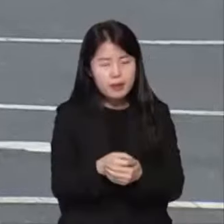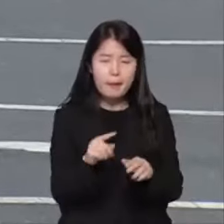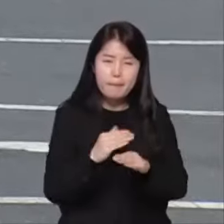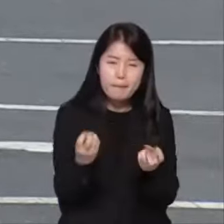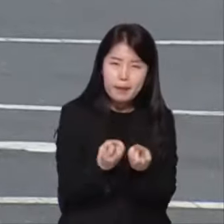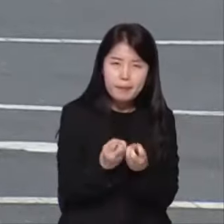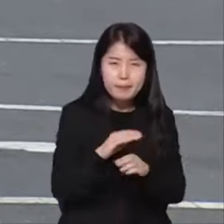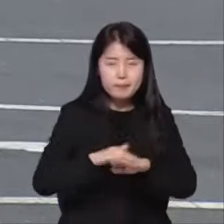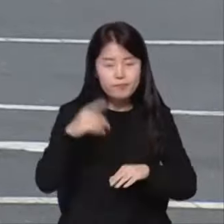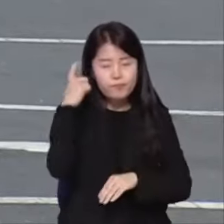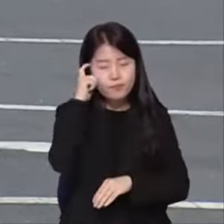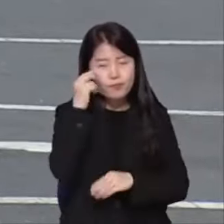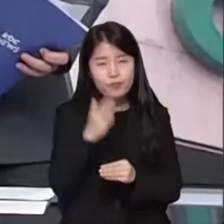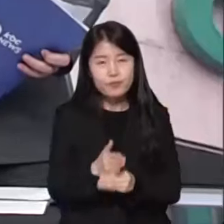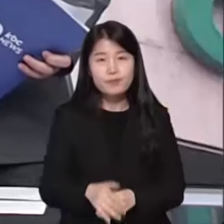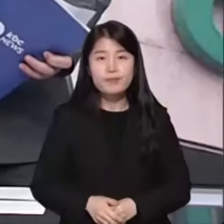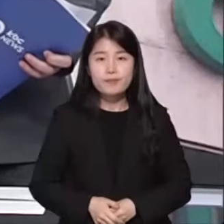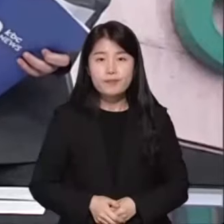모색하고 있습니다.